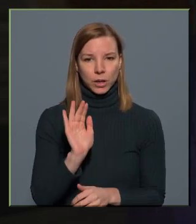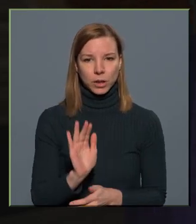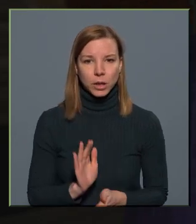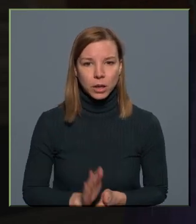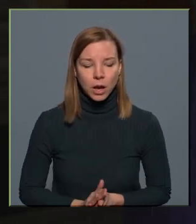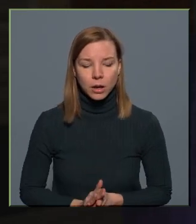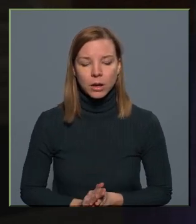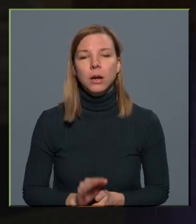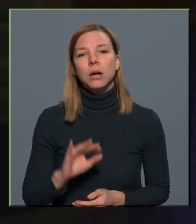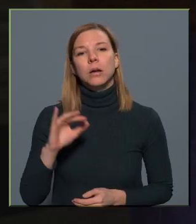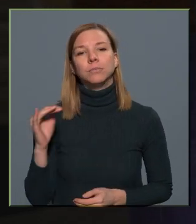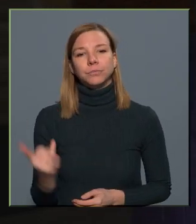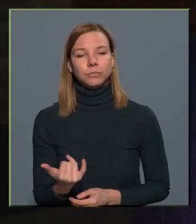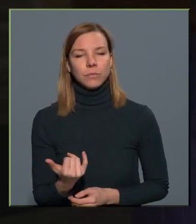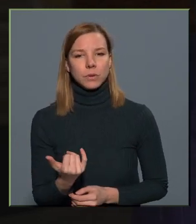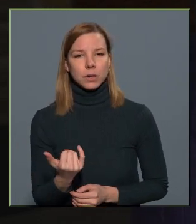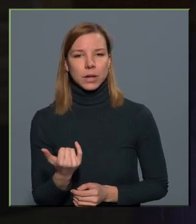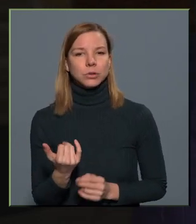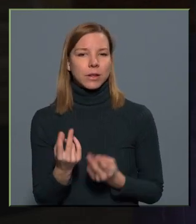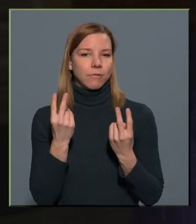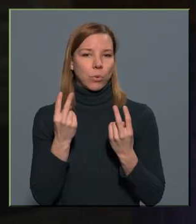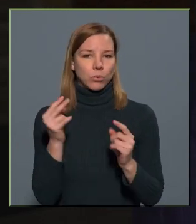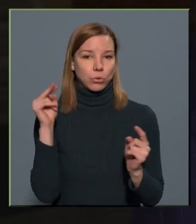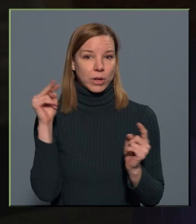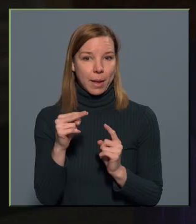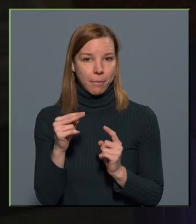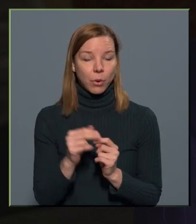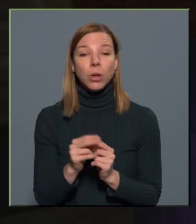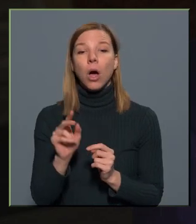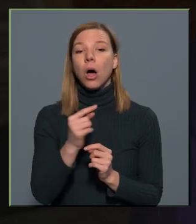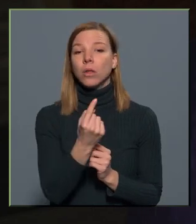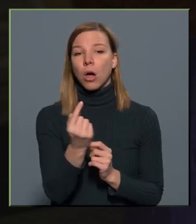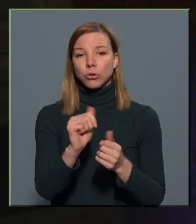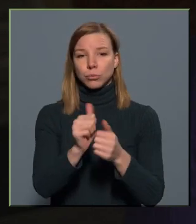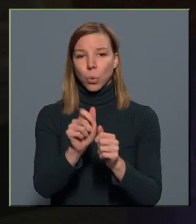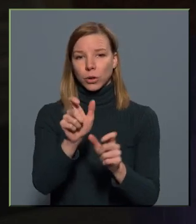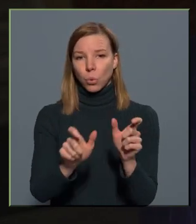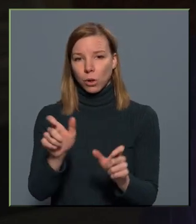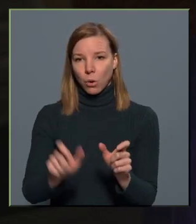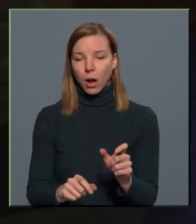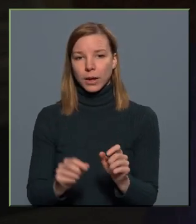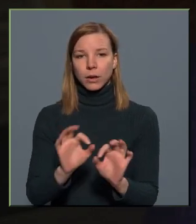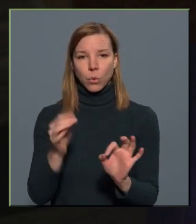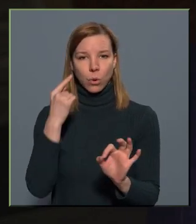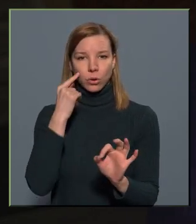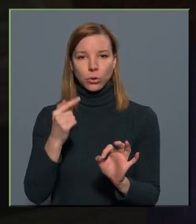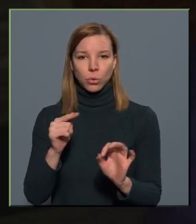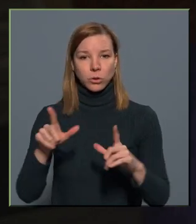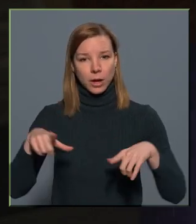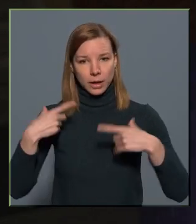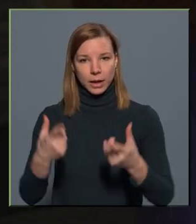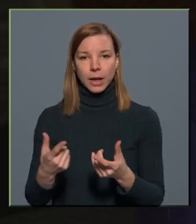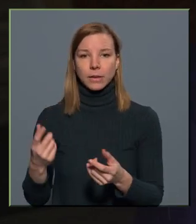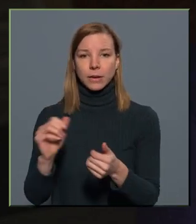azért ez sem elhanyagolható szempont, tehát azok a sportolók, akik ebből jól meg tudnak élni, nem csak a sport tekintetében,